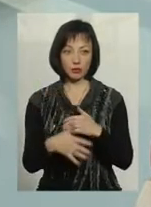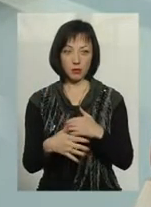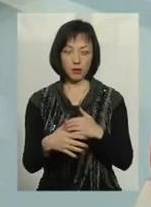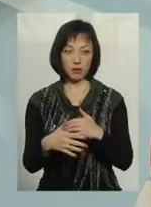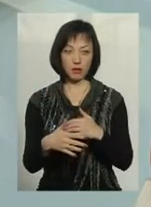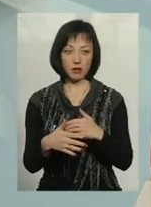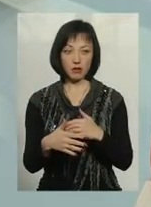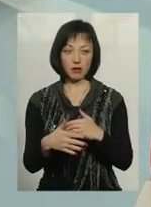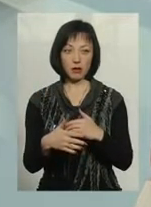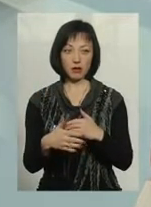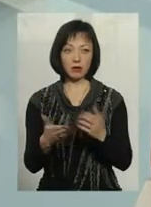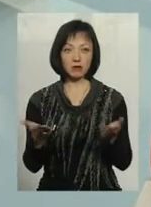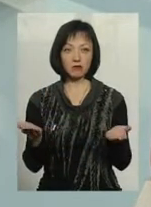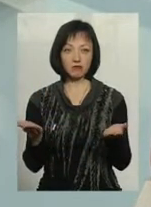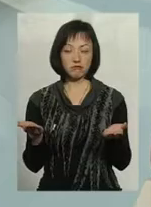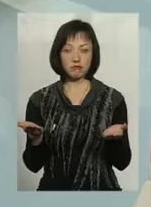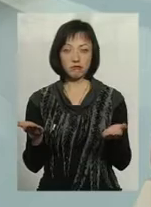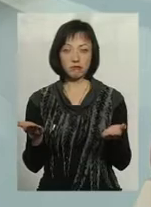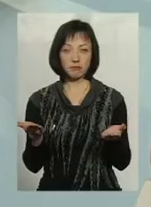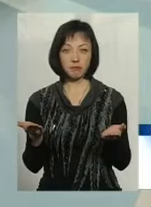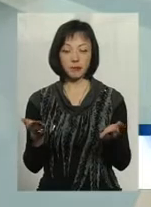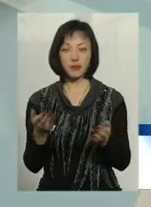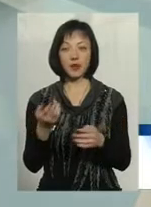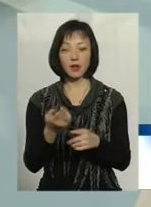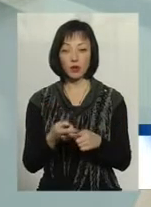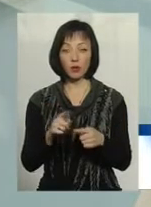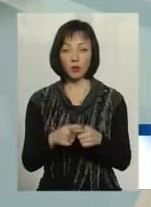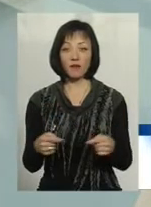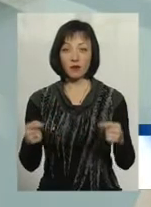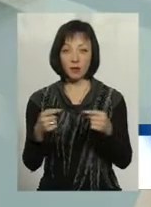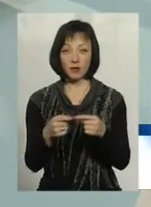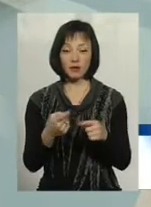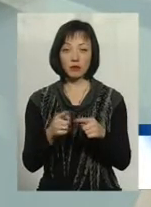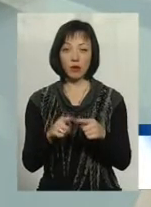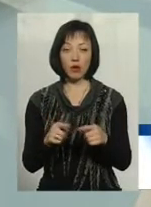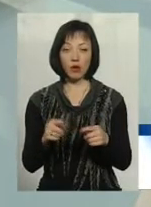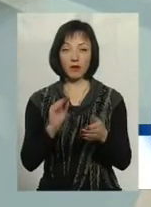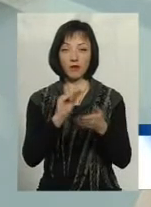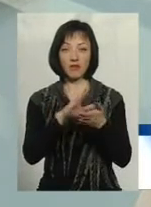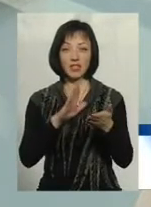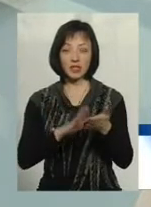доб'ємося. Дякую за відповідь. 61 90 60. Слухаємо вас. Говоріть, будь ласка.